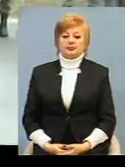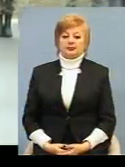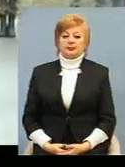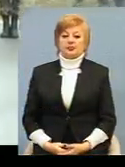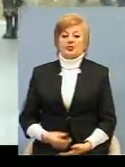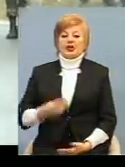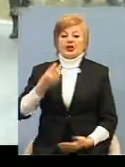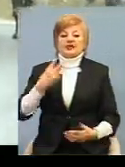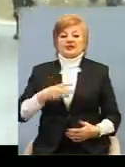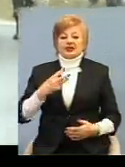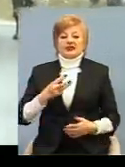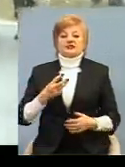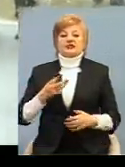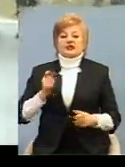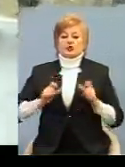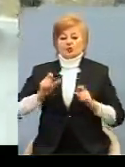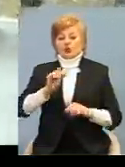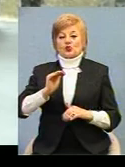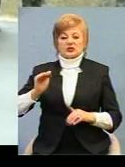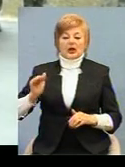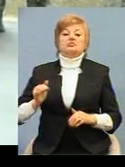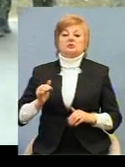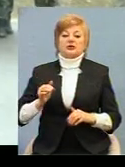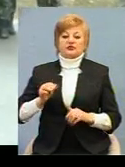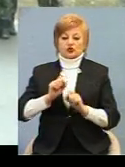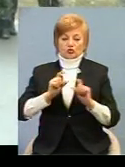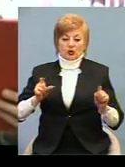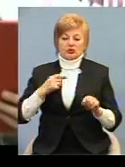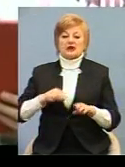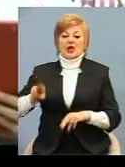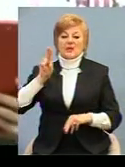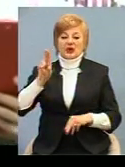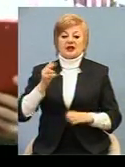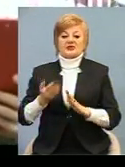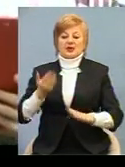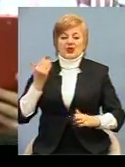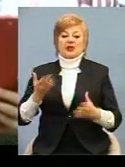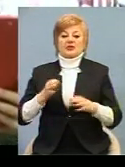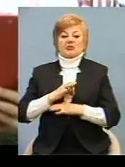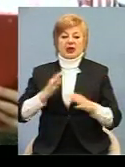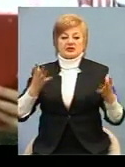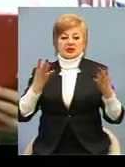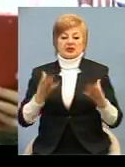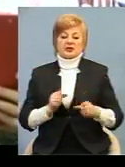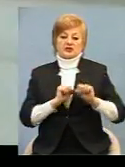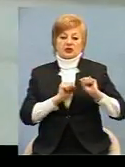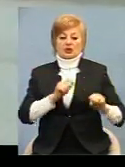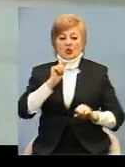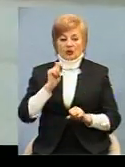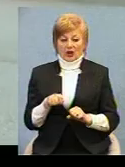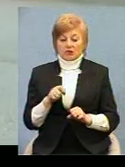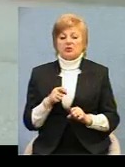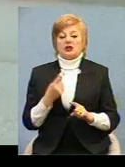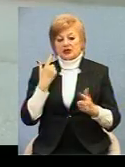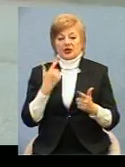За 30 курсантів школи «Запорізька Січ» заприсяглися у вірності українському народові напередодні Дня захисника України, повідомляє прес-служба Головного